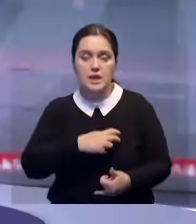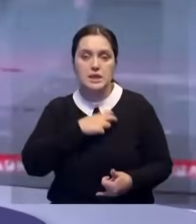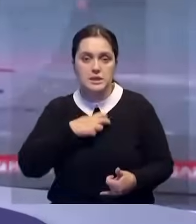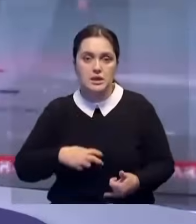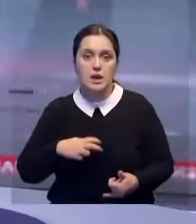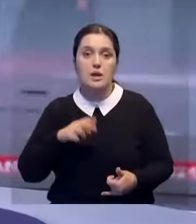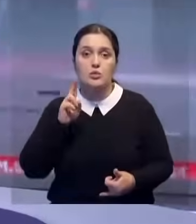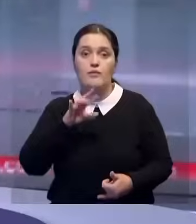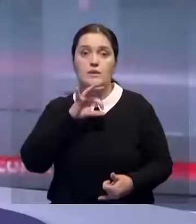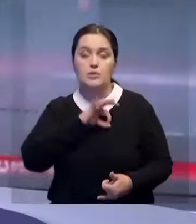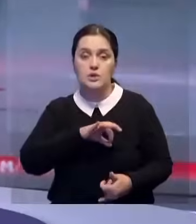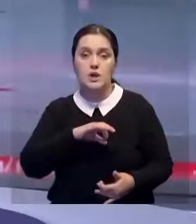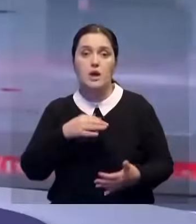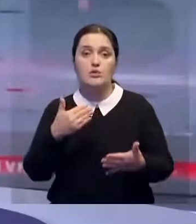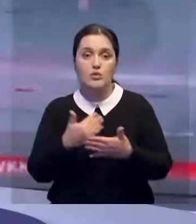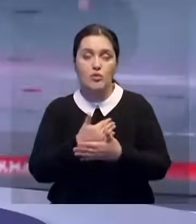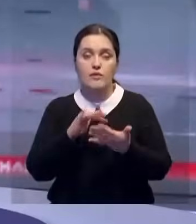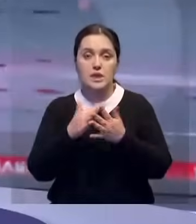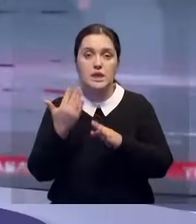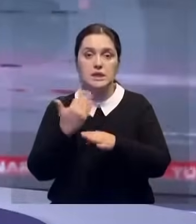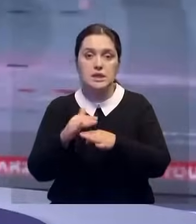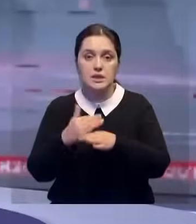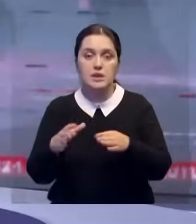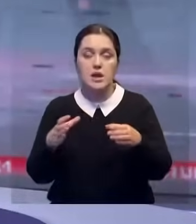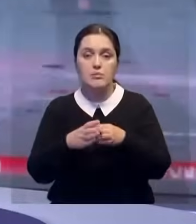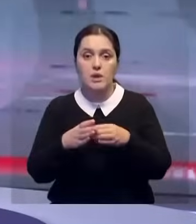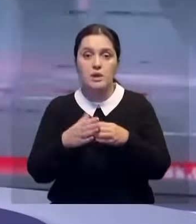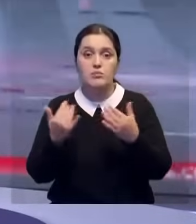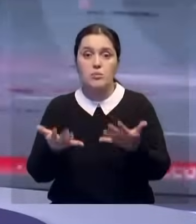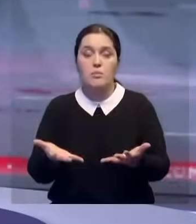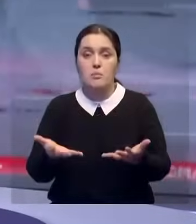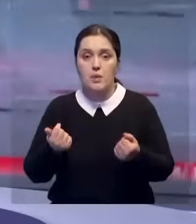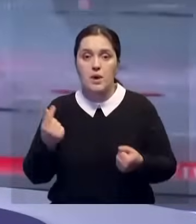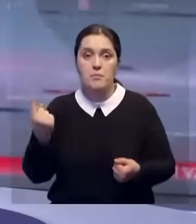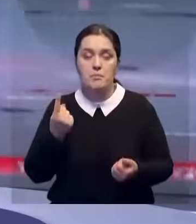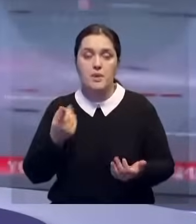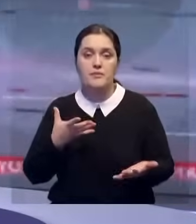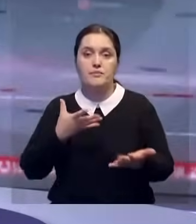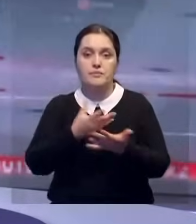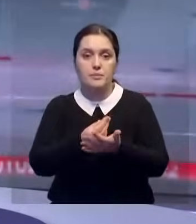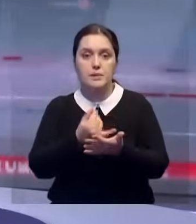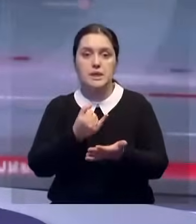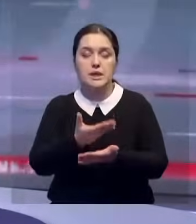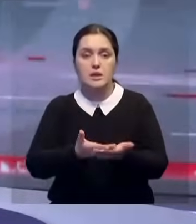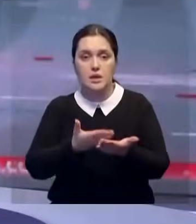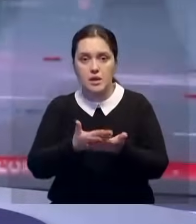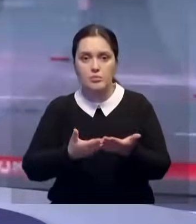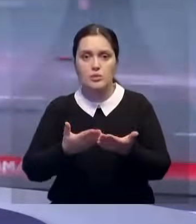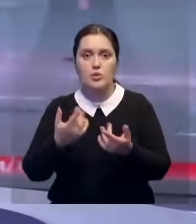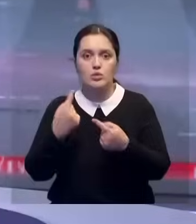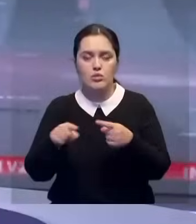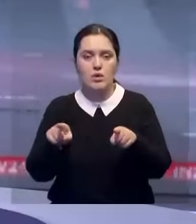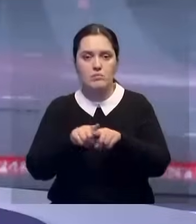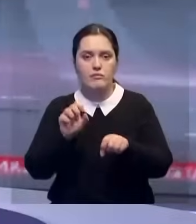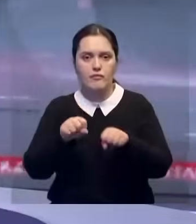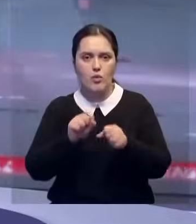в этой сфере, и те, кто воспользовался новым продуктом от аграрной кредитной корпорации, теперь уже получили первые выплаты. И